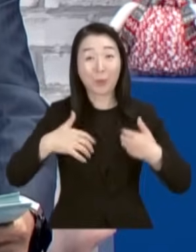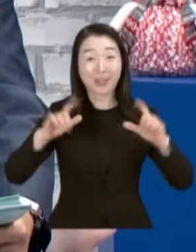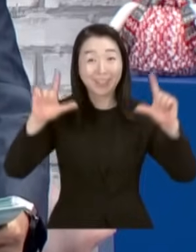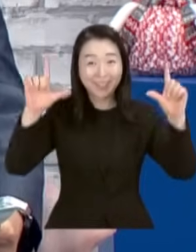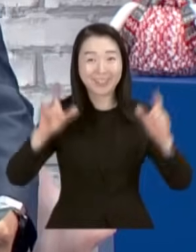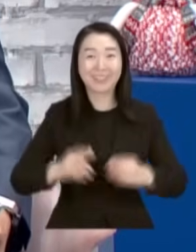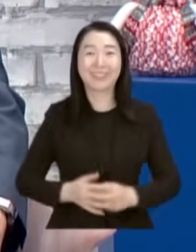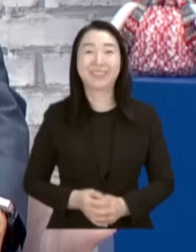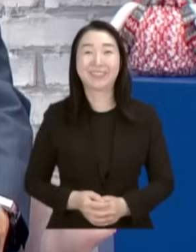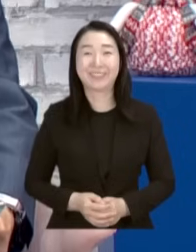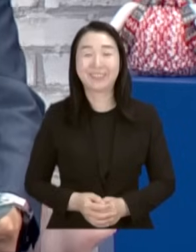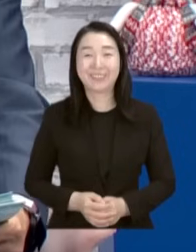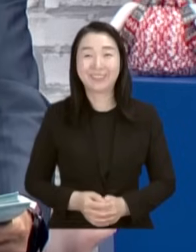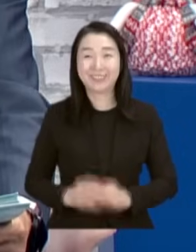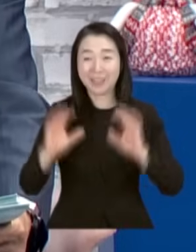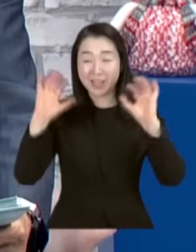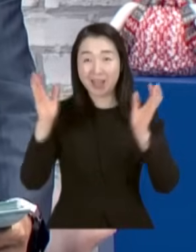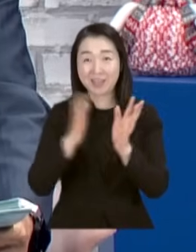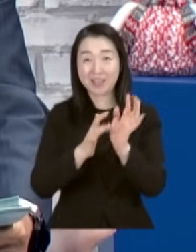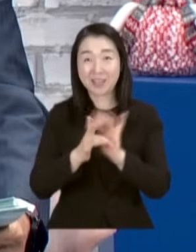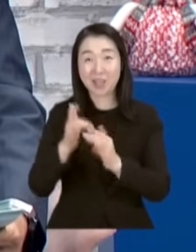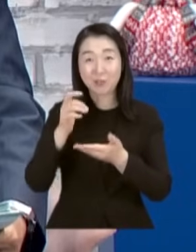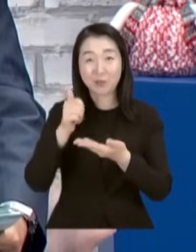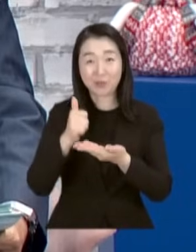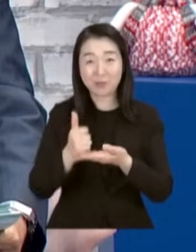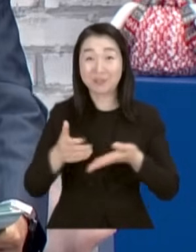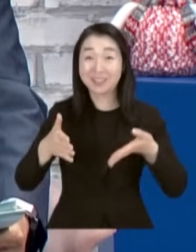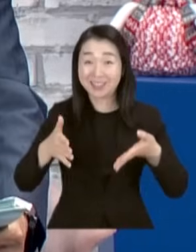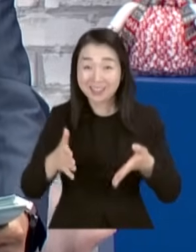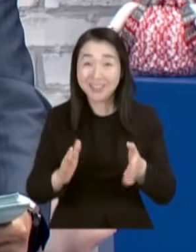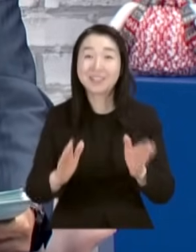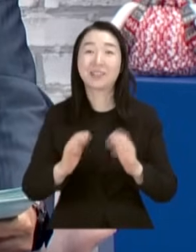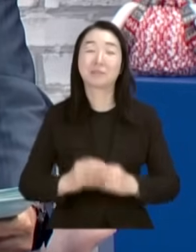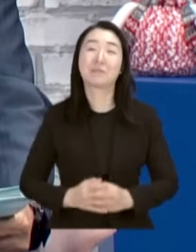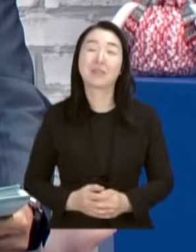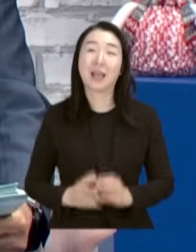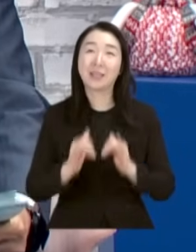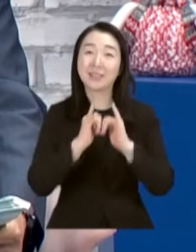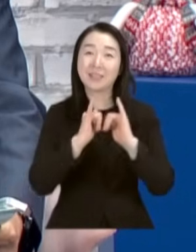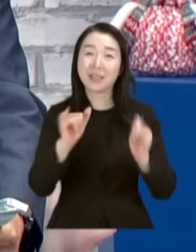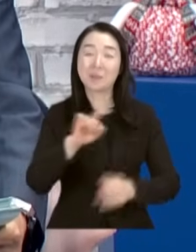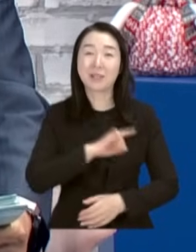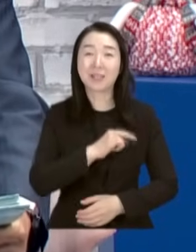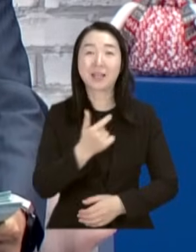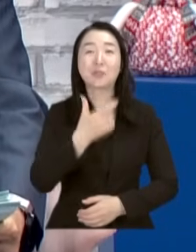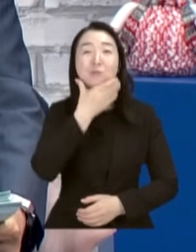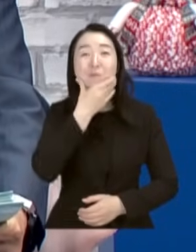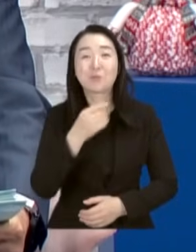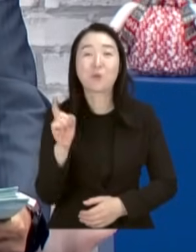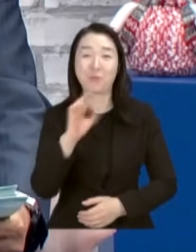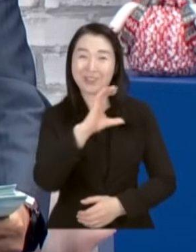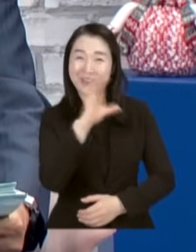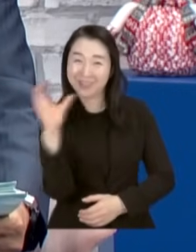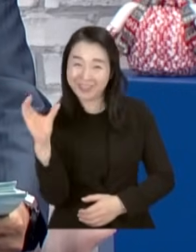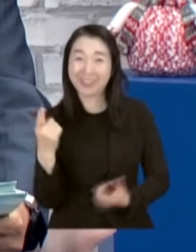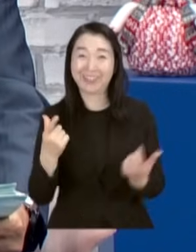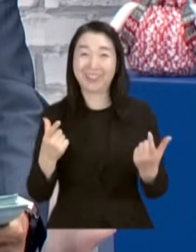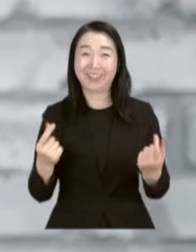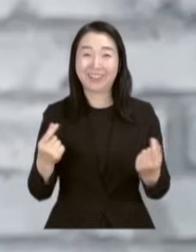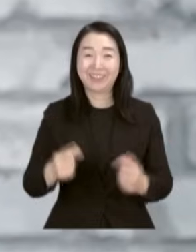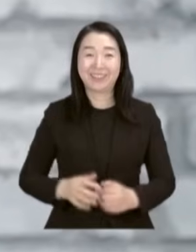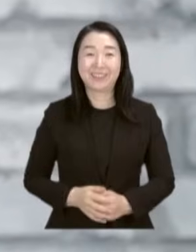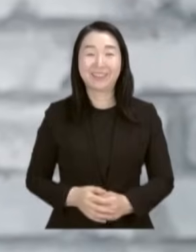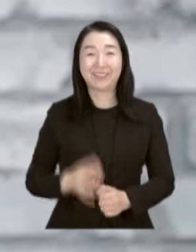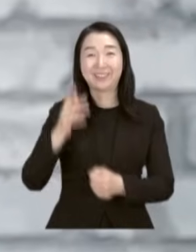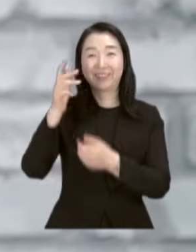기쁜 날이에요. 그죠? 네, 그럼요. 네. 아기 예수님이 오셨습니다. 우리 사람들한테 가장 큰 복이 바로 이 성탄이 아닐까 생각이 들어요. 그렇죠. 네.